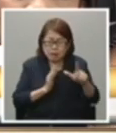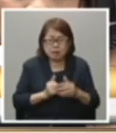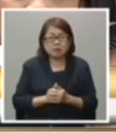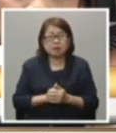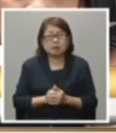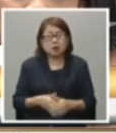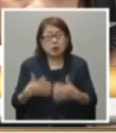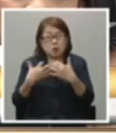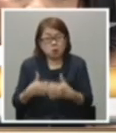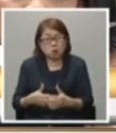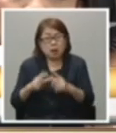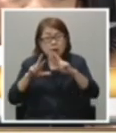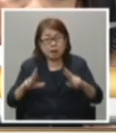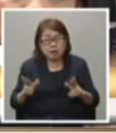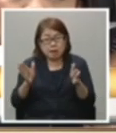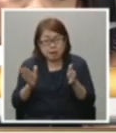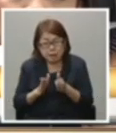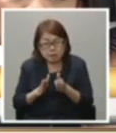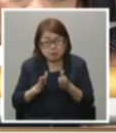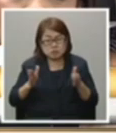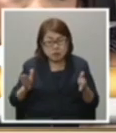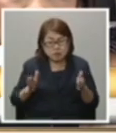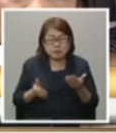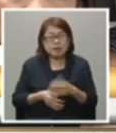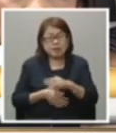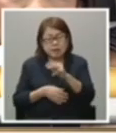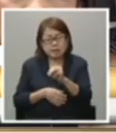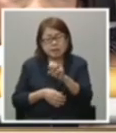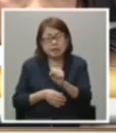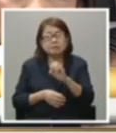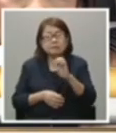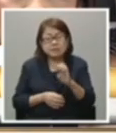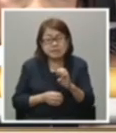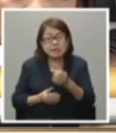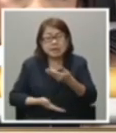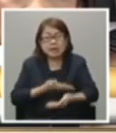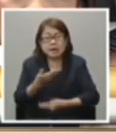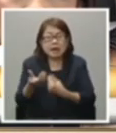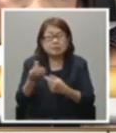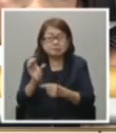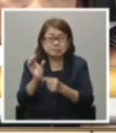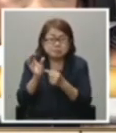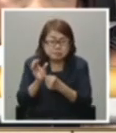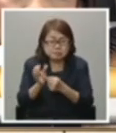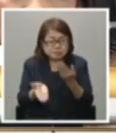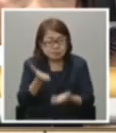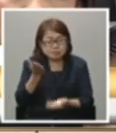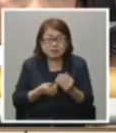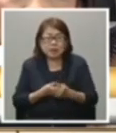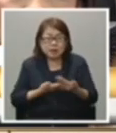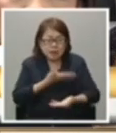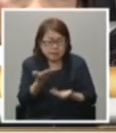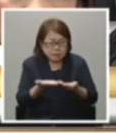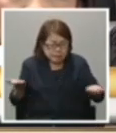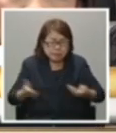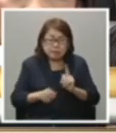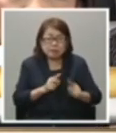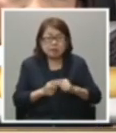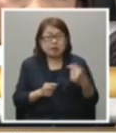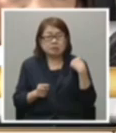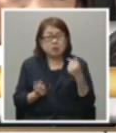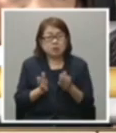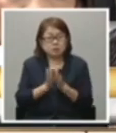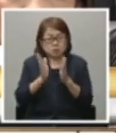ยผู้ประกอบการรายเล็กรายย่อยไม่ว่าจะออนไลน์หรือออฟไลน์มีประมาณ3ล้านคน